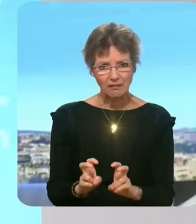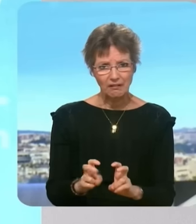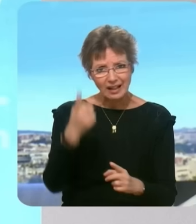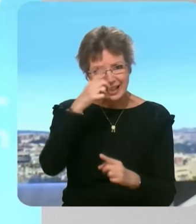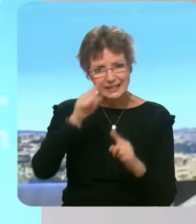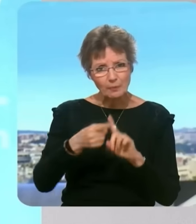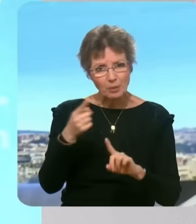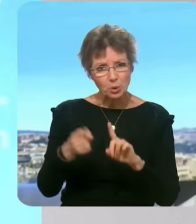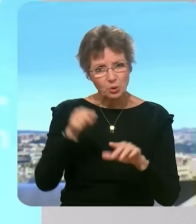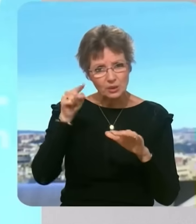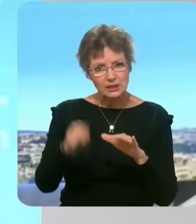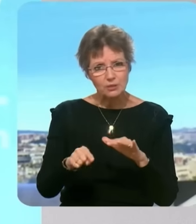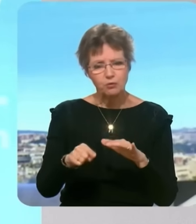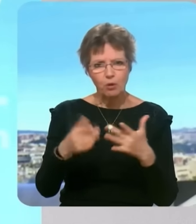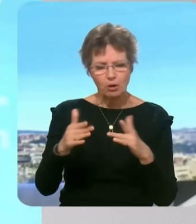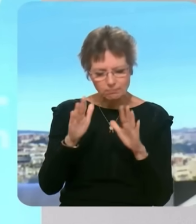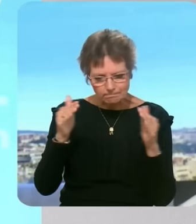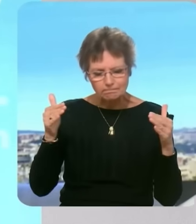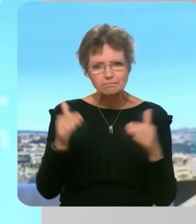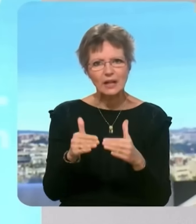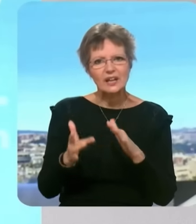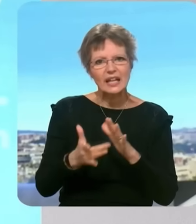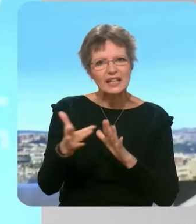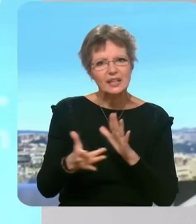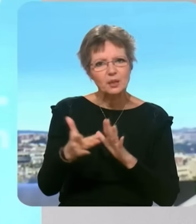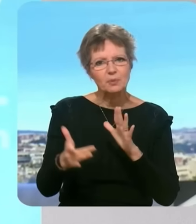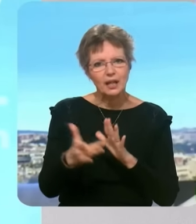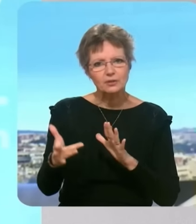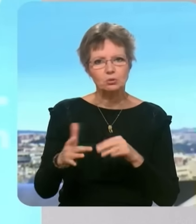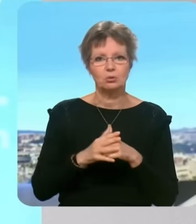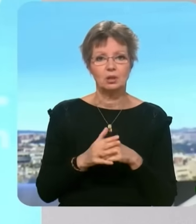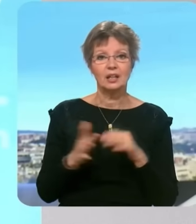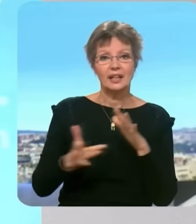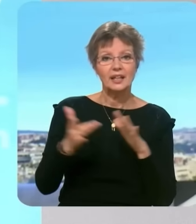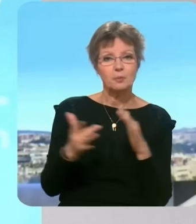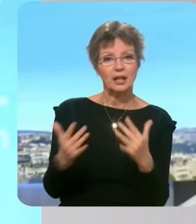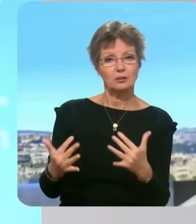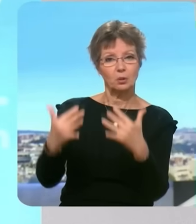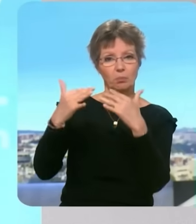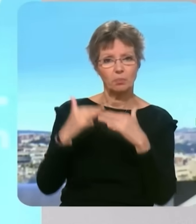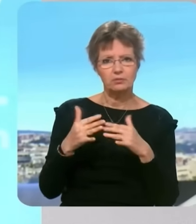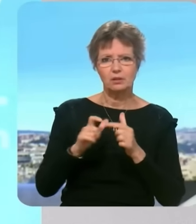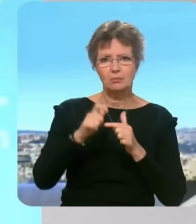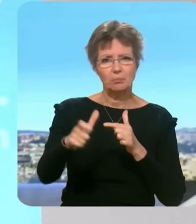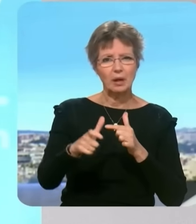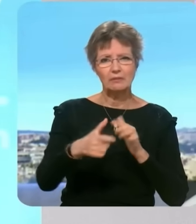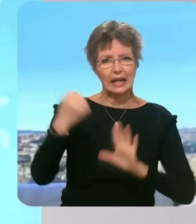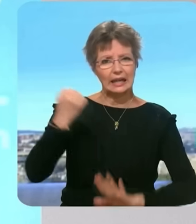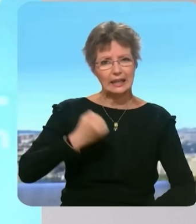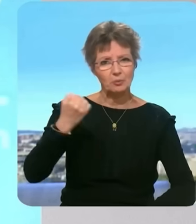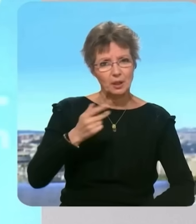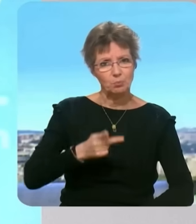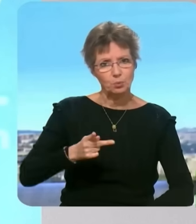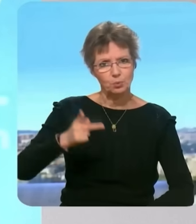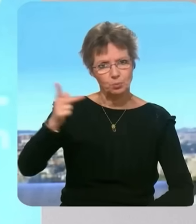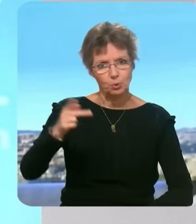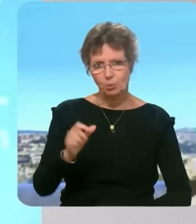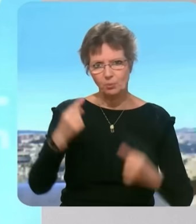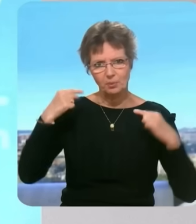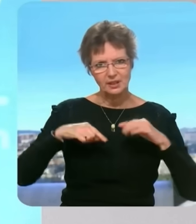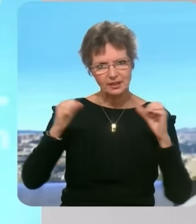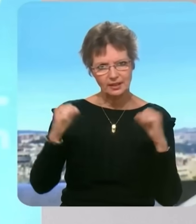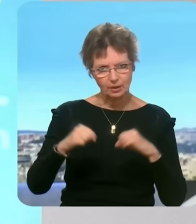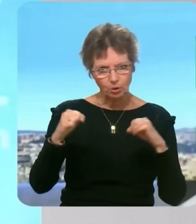la politique d'immigration, qui est évidemment en lien avec l'augmentation de la criminalité, même le ministre de l'Intérieur ne le conteste plus, et en aval sur la question de